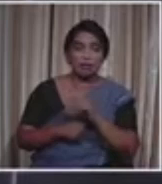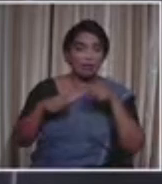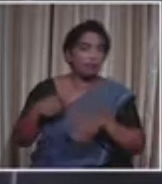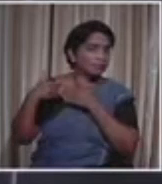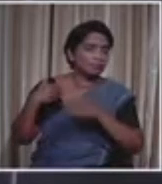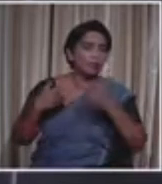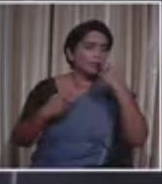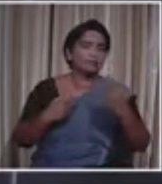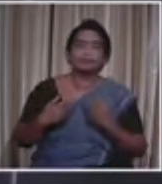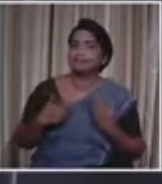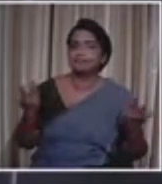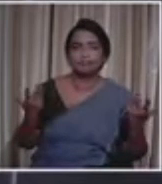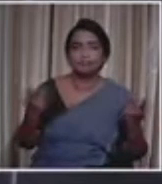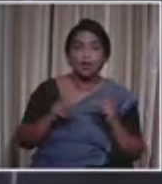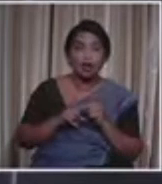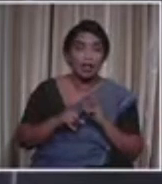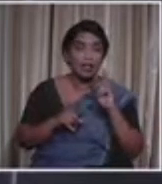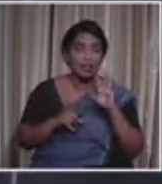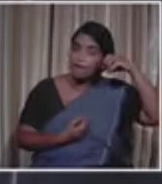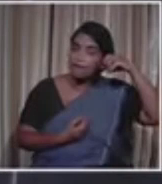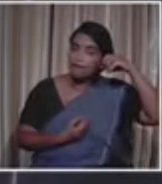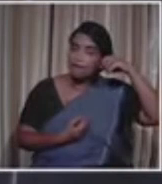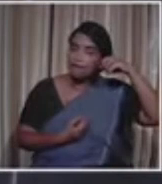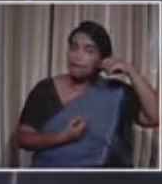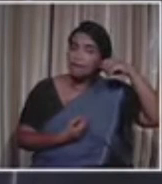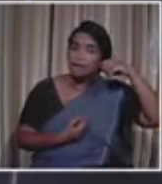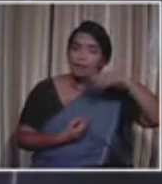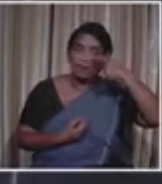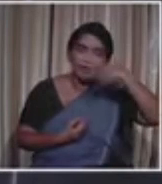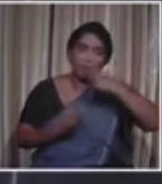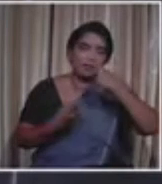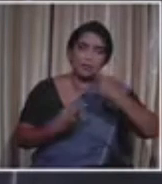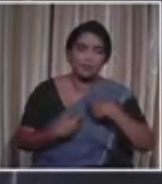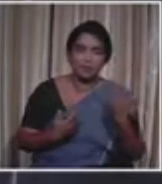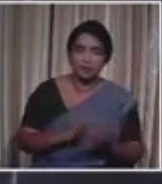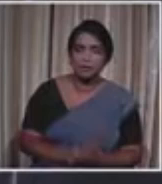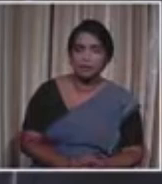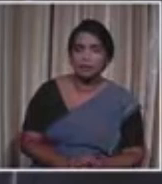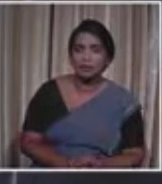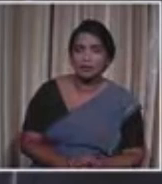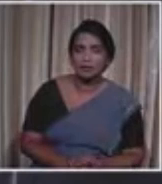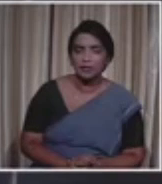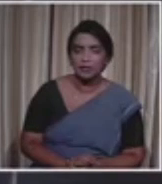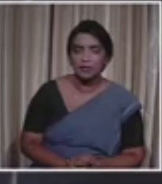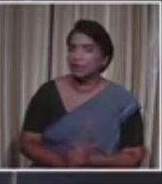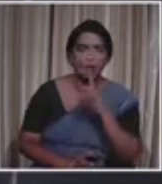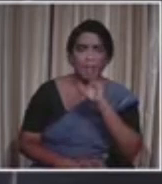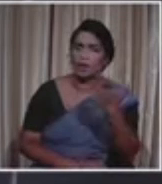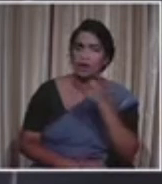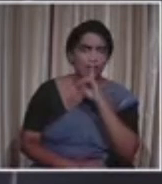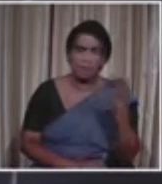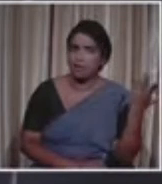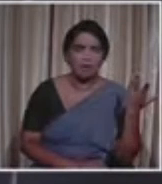වෙනතෙක් කවුරුත් ඇවිල්ලා ඩොලර් 35ට බැලර් එකක් දෙන්න කියලා නම් ඇවිල්ලා කතා කළා නැහැ. 130 එහෙම කතා කළා නැහැ අමුතුම. මම කිව්වේ ඒක